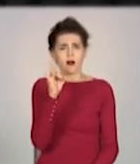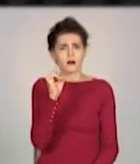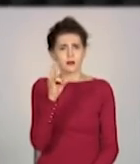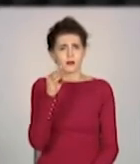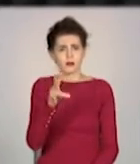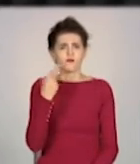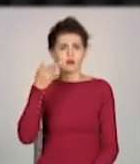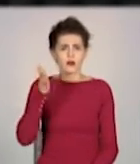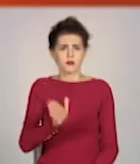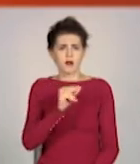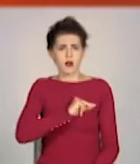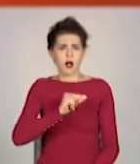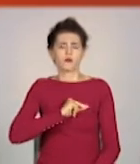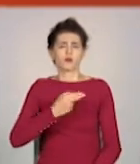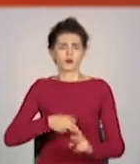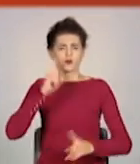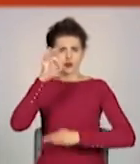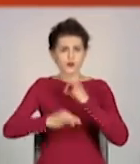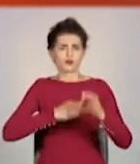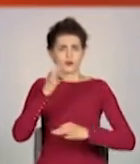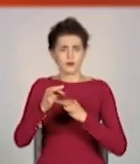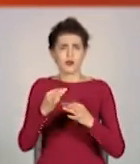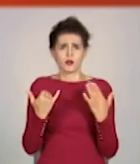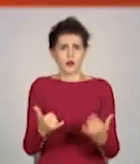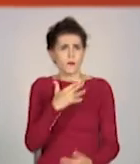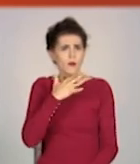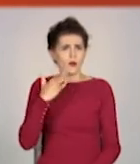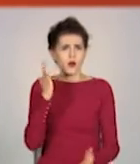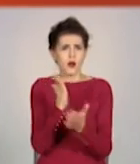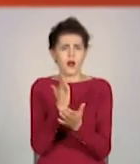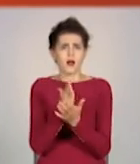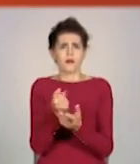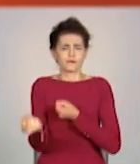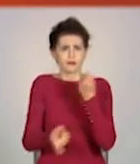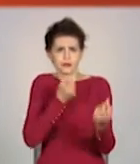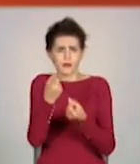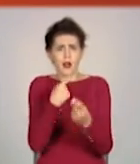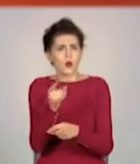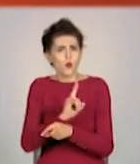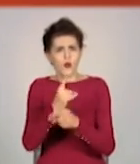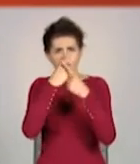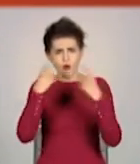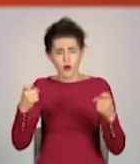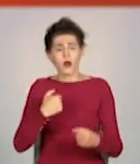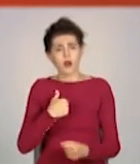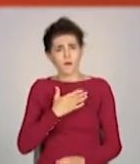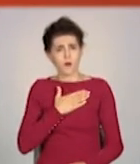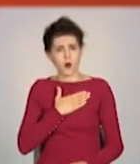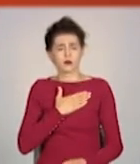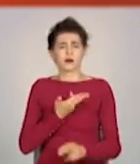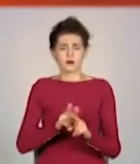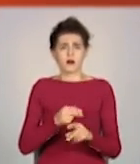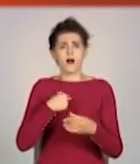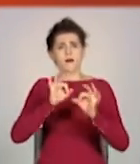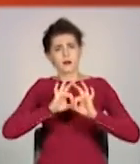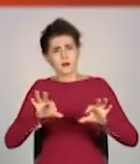в посиленому режимі. Дуже багато фейків насправді останнім часом почало з'являтися. І наше завдання – показувати і